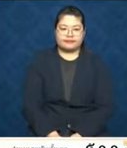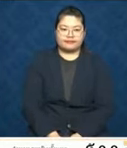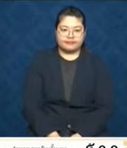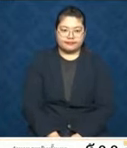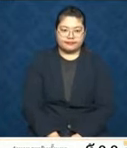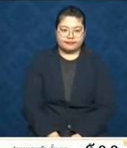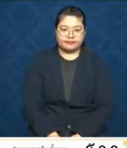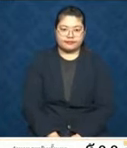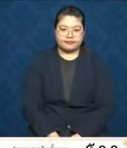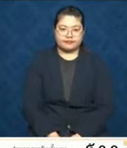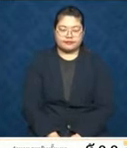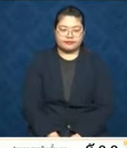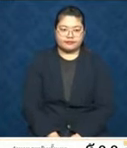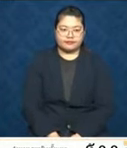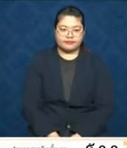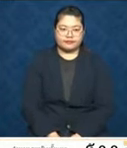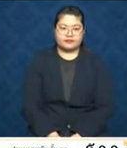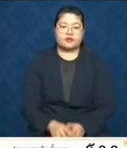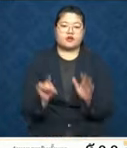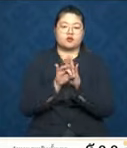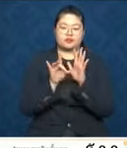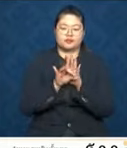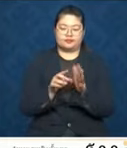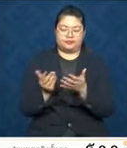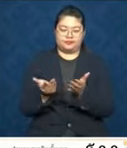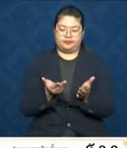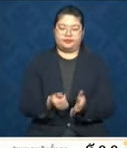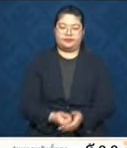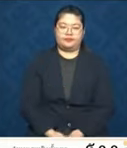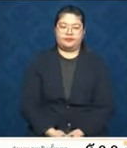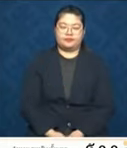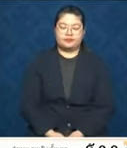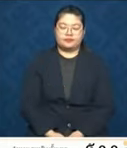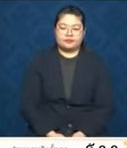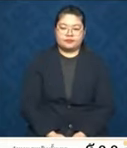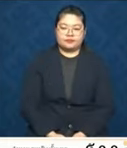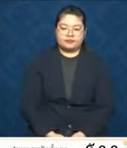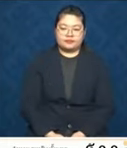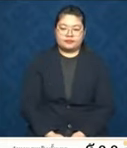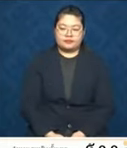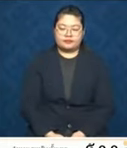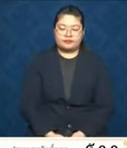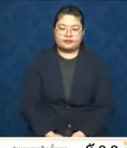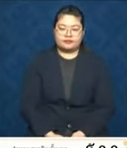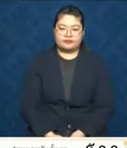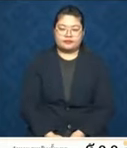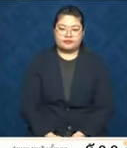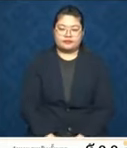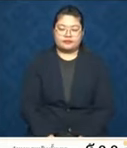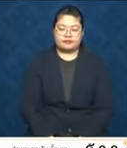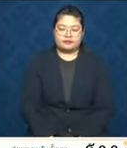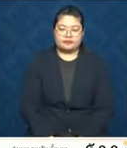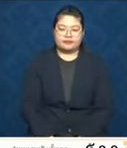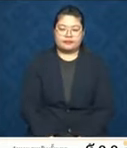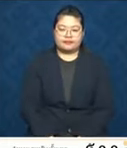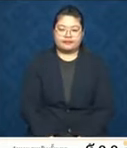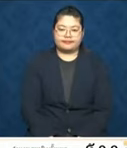ต่อไปท่านสุดท้ายนะครับคุณชัยพลสะท้อนดีนะครับ